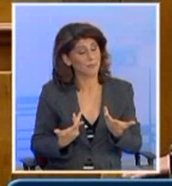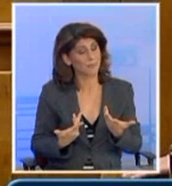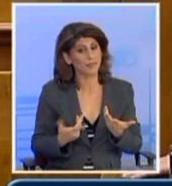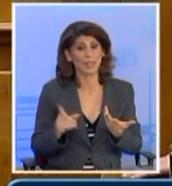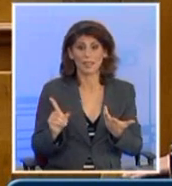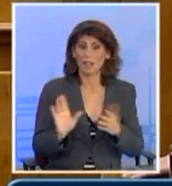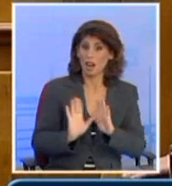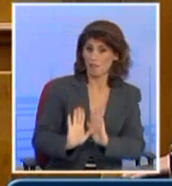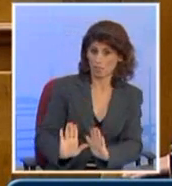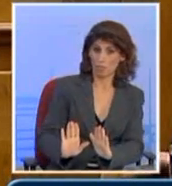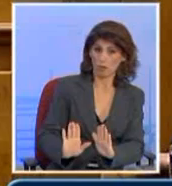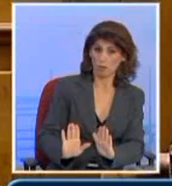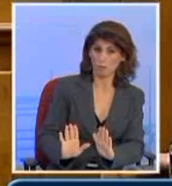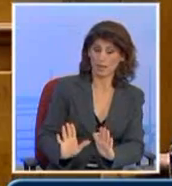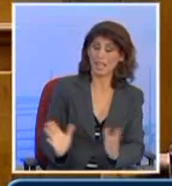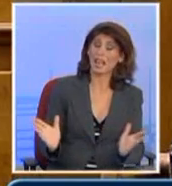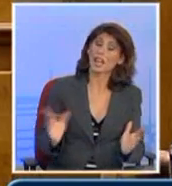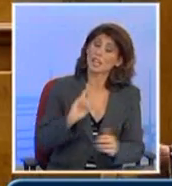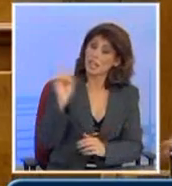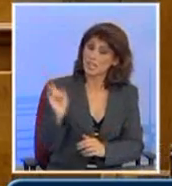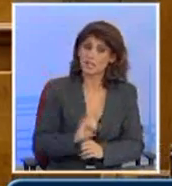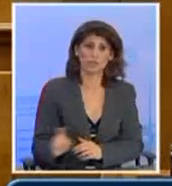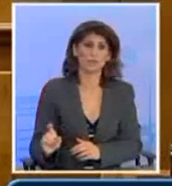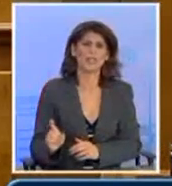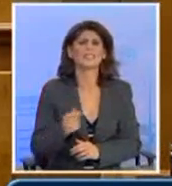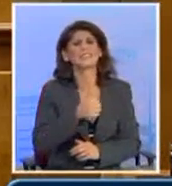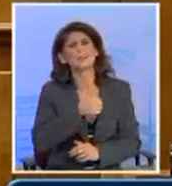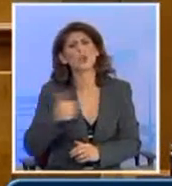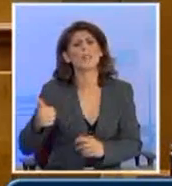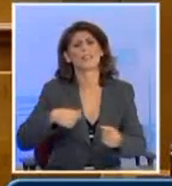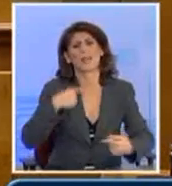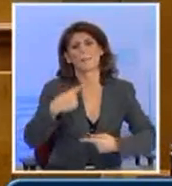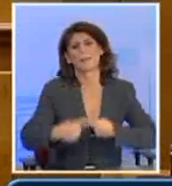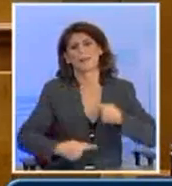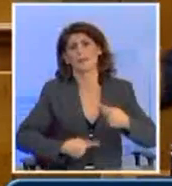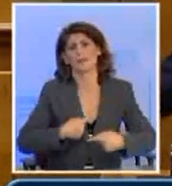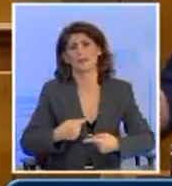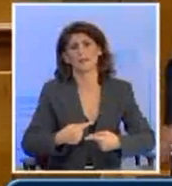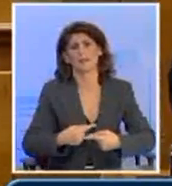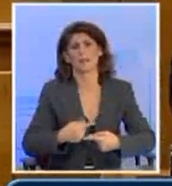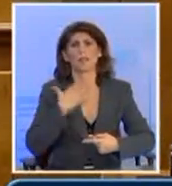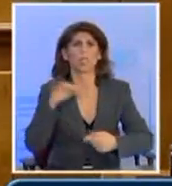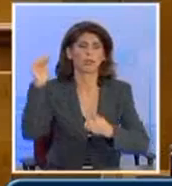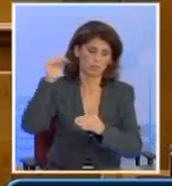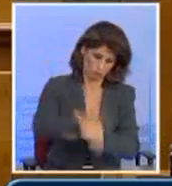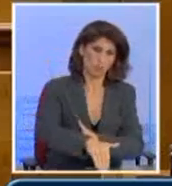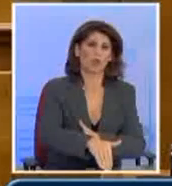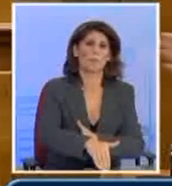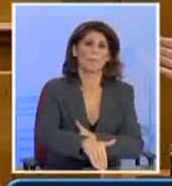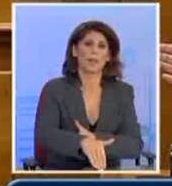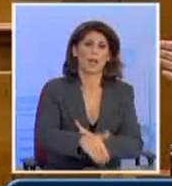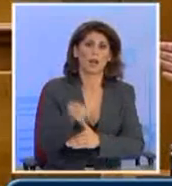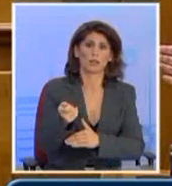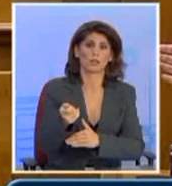να αφαιθούμε επιτέλους να ζήσουμε την μοναδική εμπειρία της ασύνταχτης χρεοκοπίας. Να